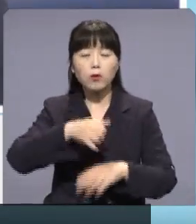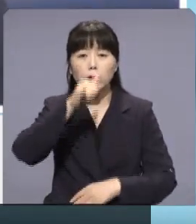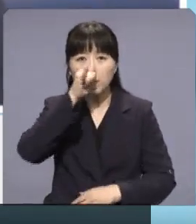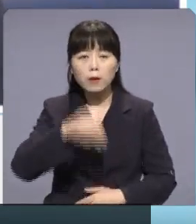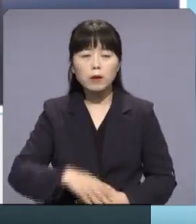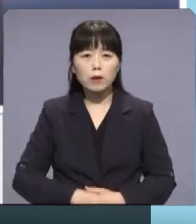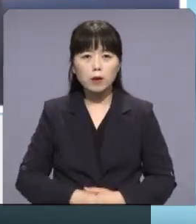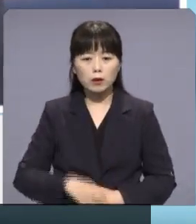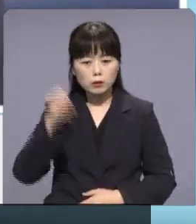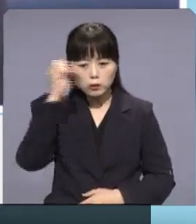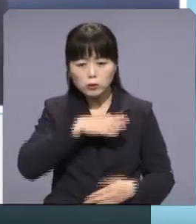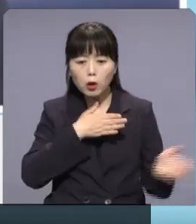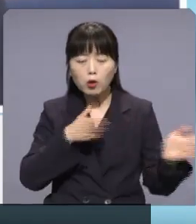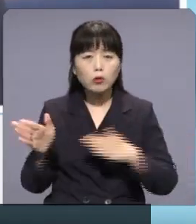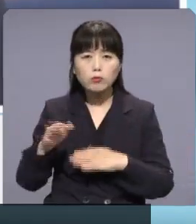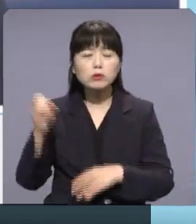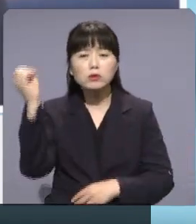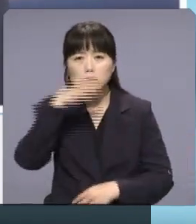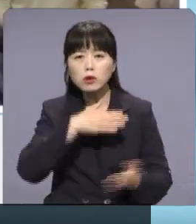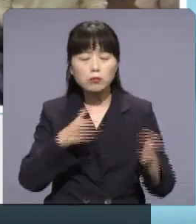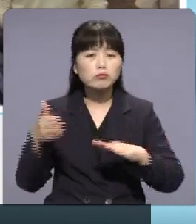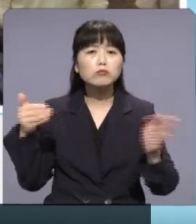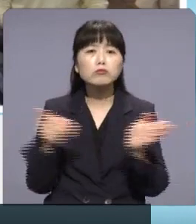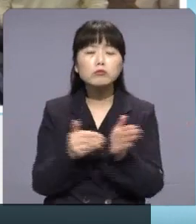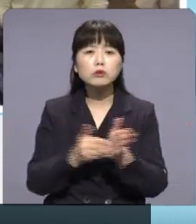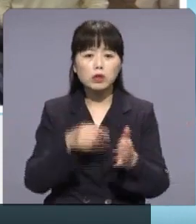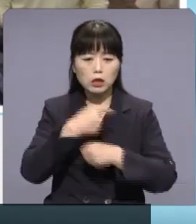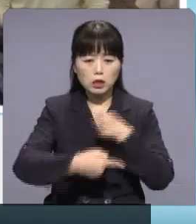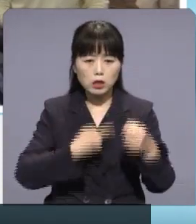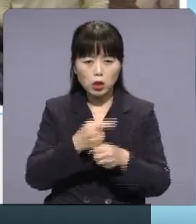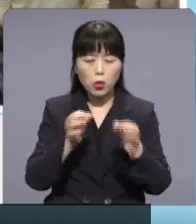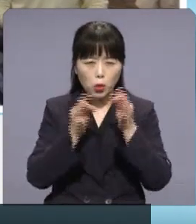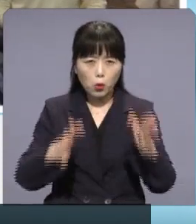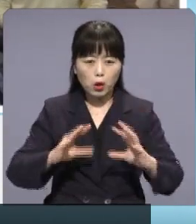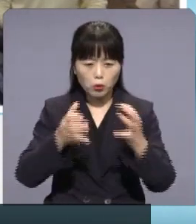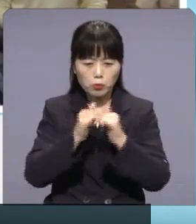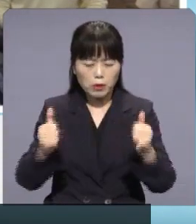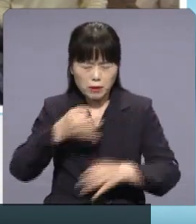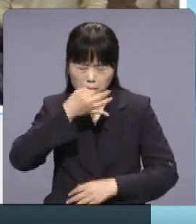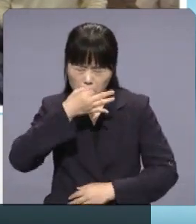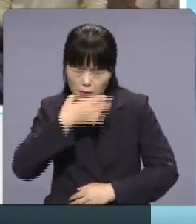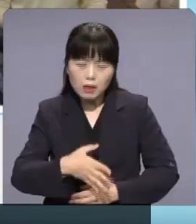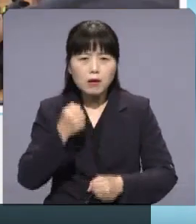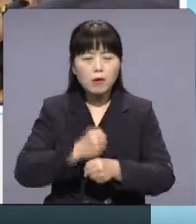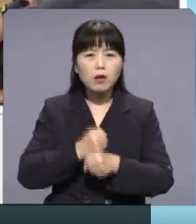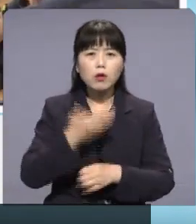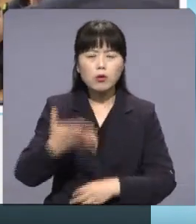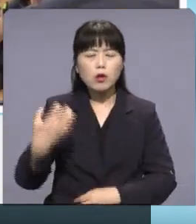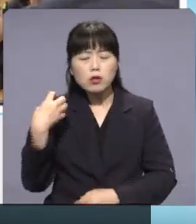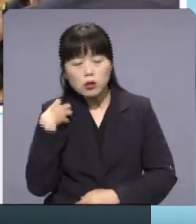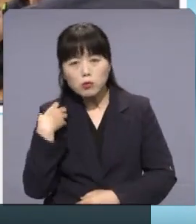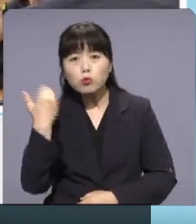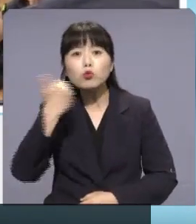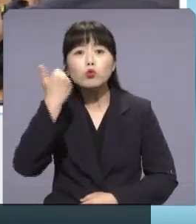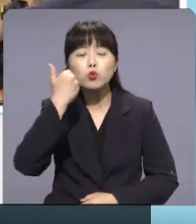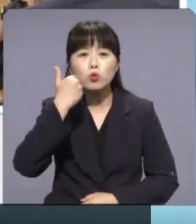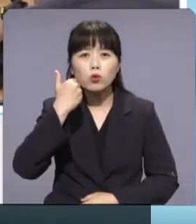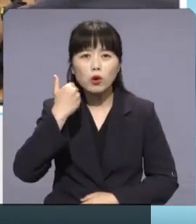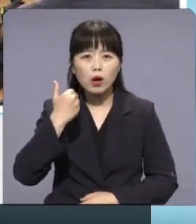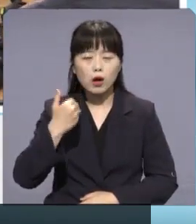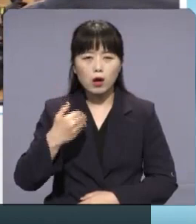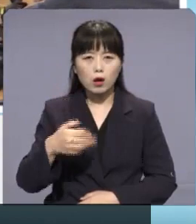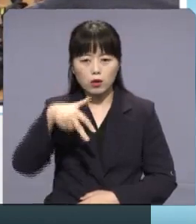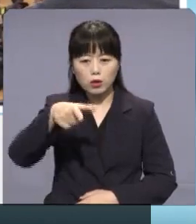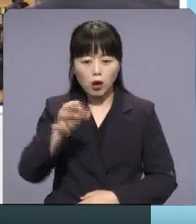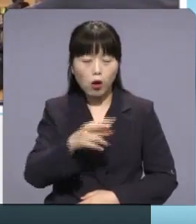근데 그냥 지나가면 그만입니다. 1년 동안 온 나라를 국민들 힘들게 만들어 놓고 난 다음에 책임지는 사람, 뭐 정문원